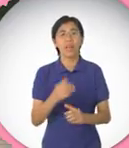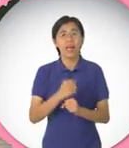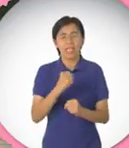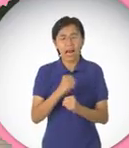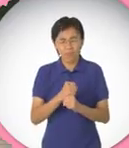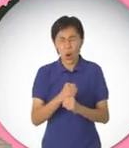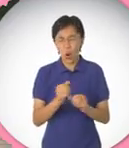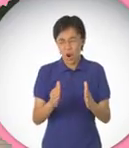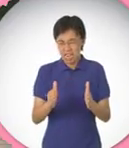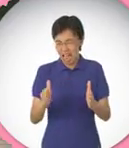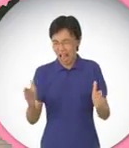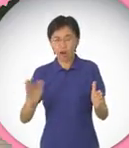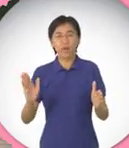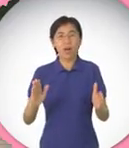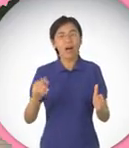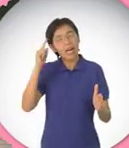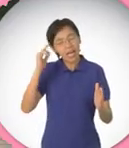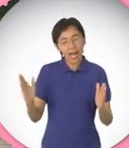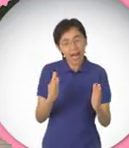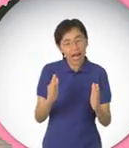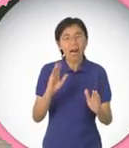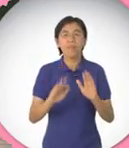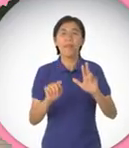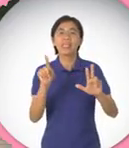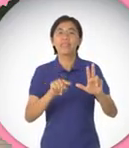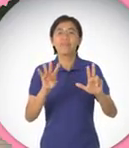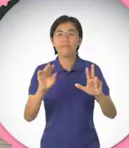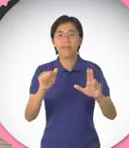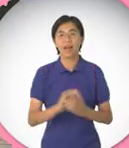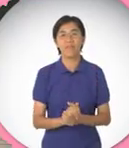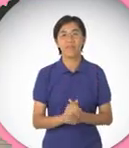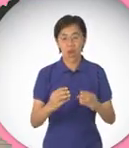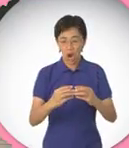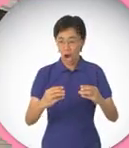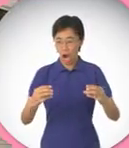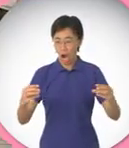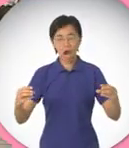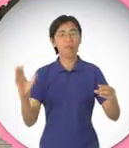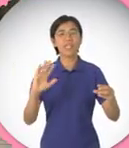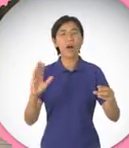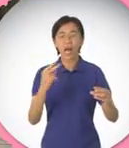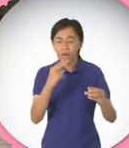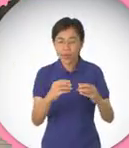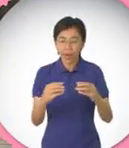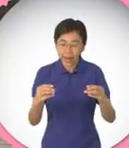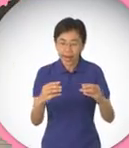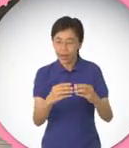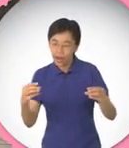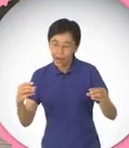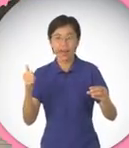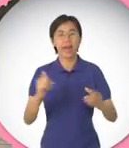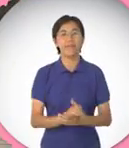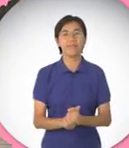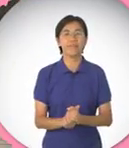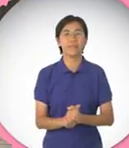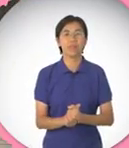ได้นะคะก็คือยาวประมาณสัก3ใน4แค่นี้ก็พอนะแล้วแต่เราทำชิ้นเล็กหรือชิ้นใหญ ่ครับผมคือถ้าทำทรงยาวอย่างนี้ก็อบในตู้อบ